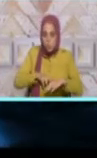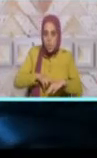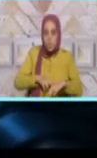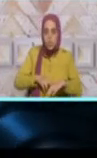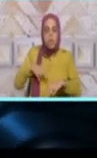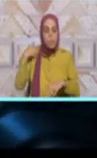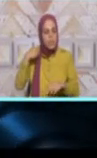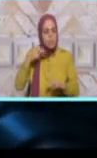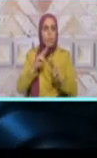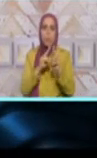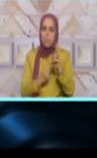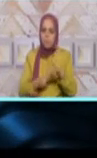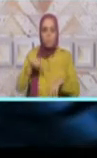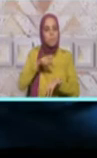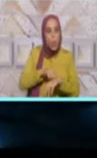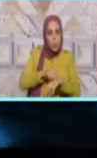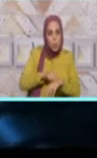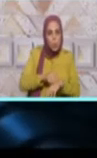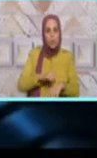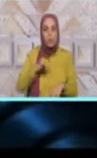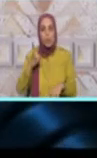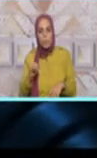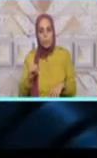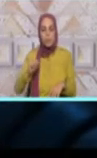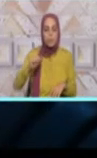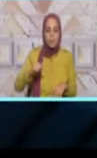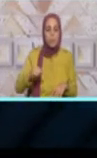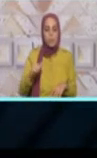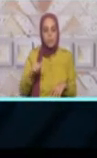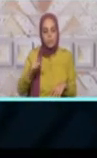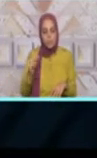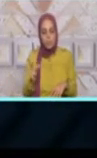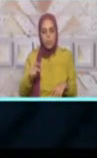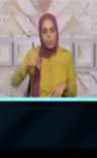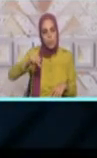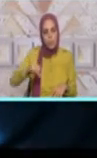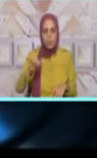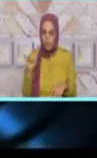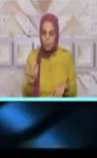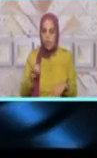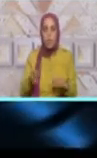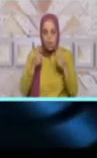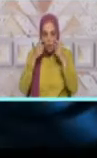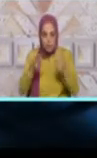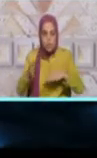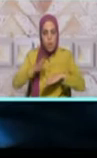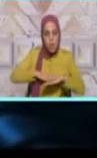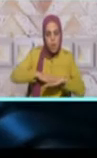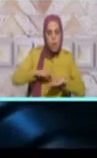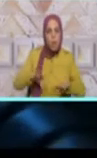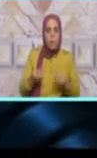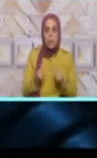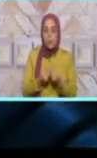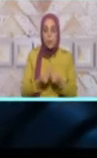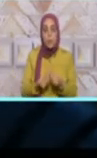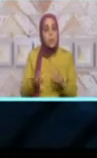رئيس مجلس الوزراء الدكتور مصطفى مدبولي، بأن تستمر مصر في الحفاظ على معدلات المخزون